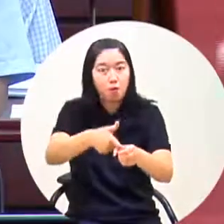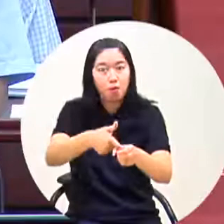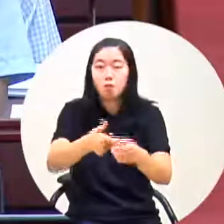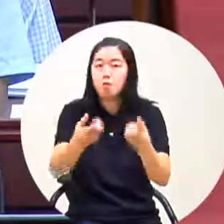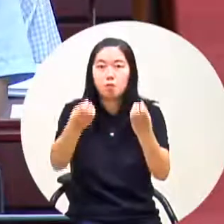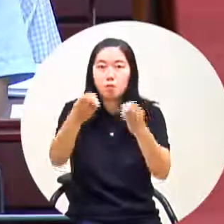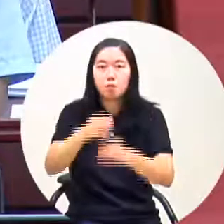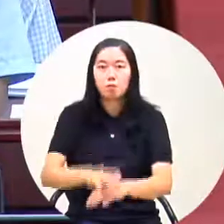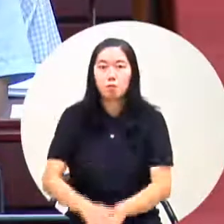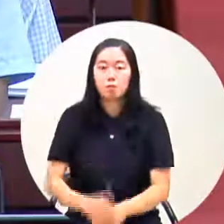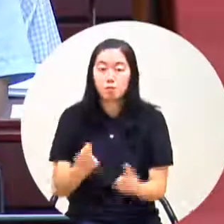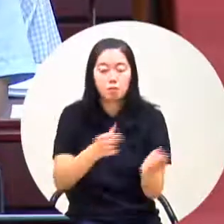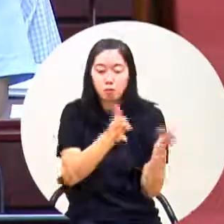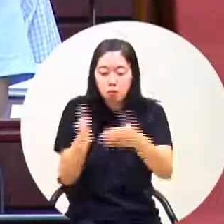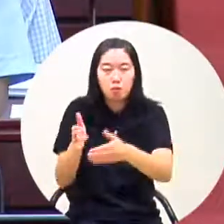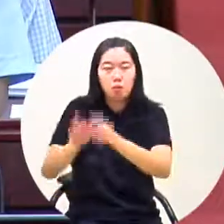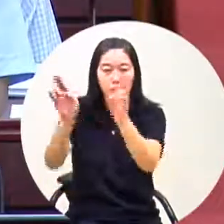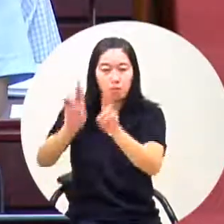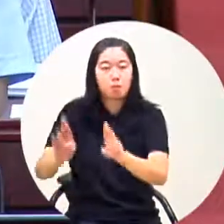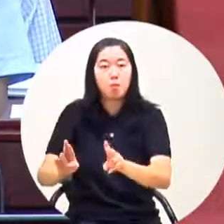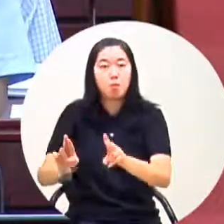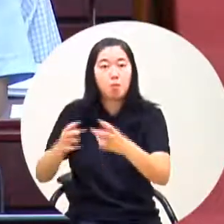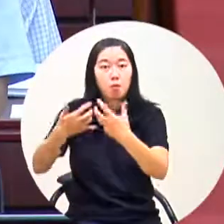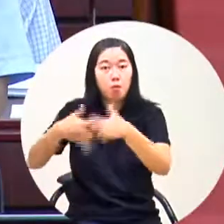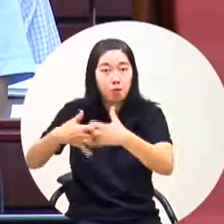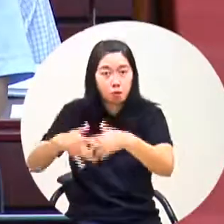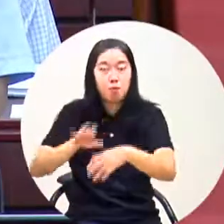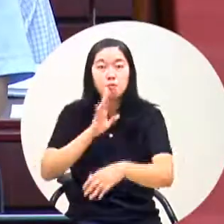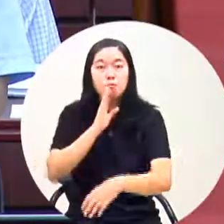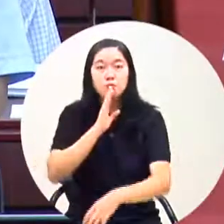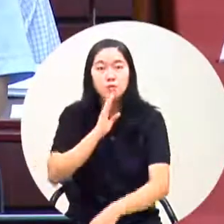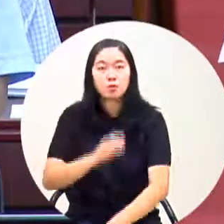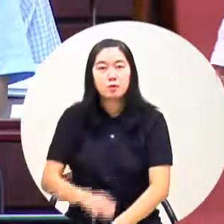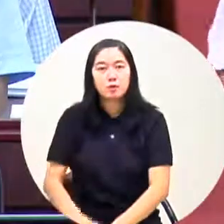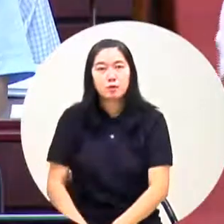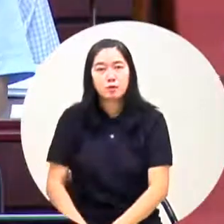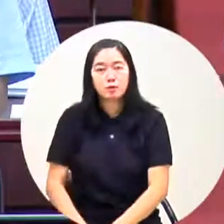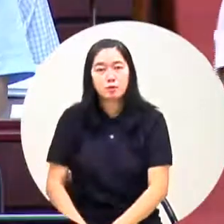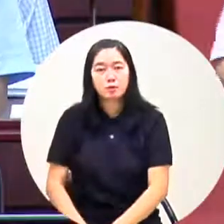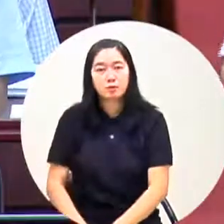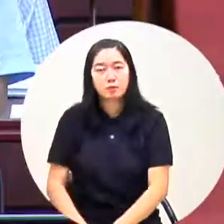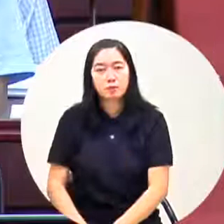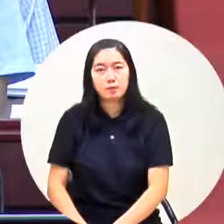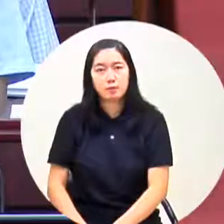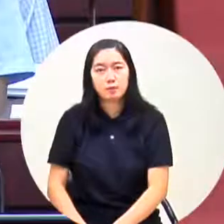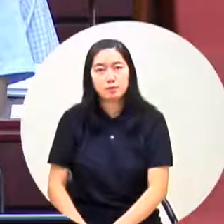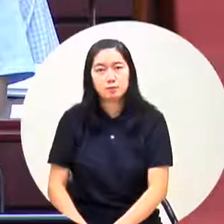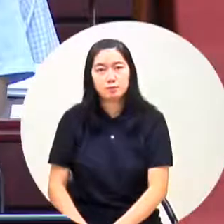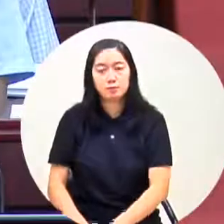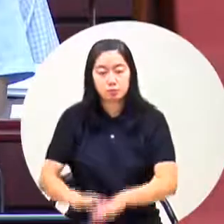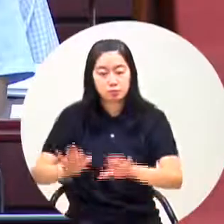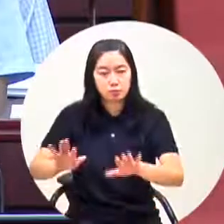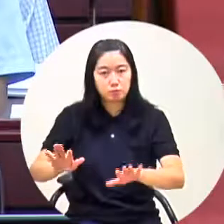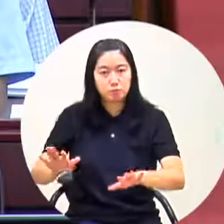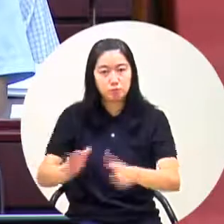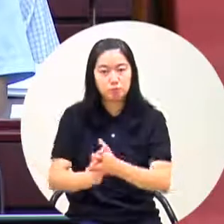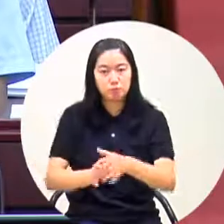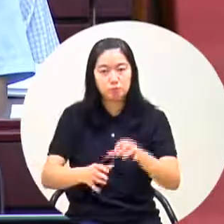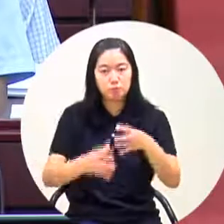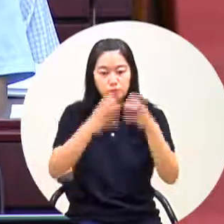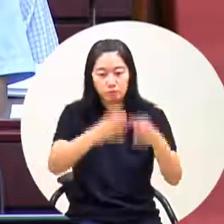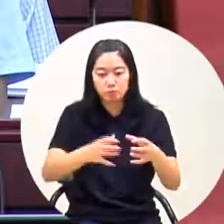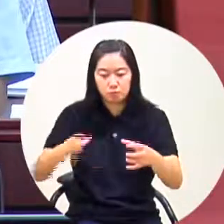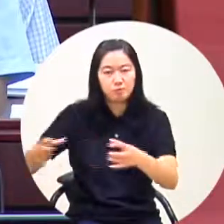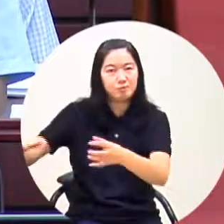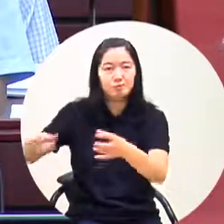个绿能的一个电动汽车的一个产业了。哦啊，但是我们目前都还没有办法设站的话，怎么来推动